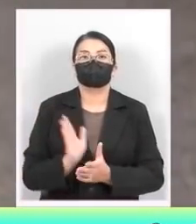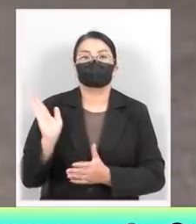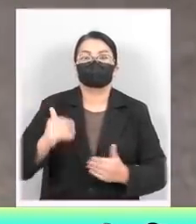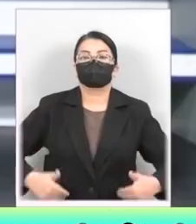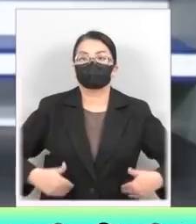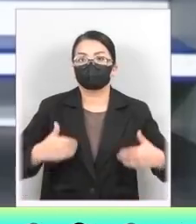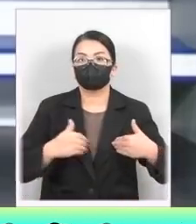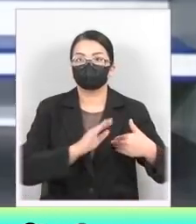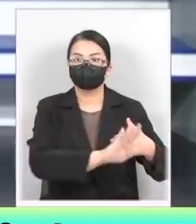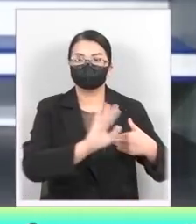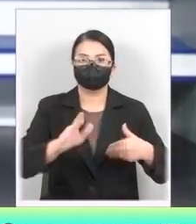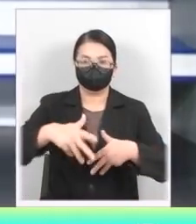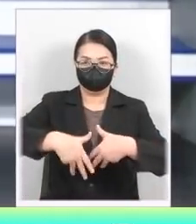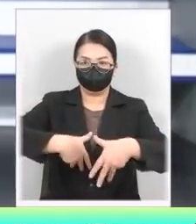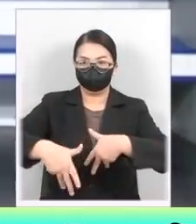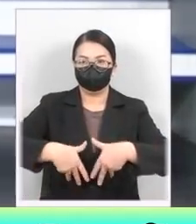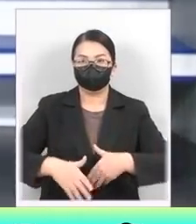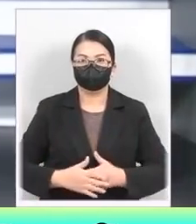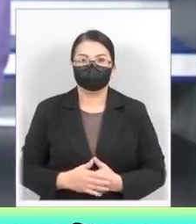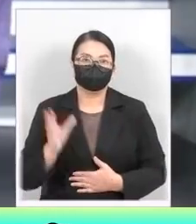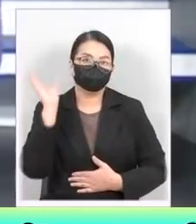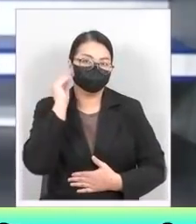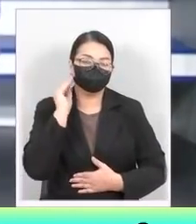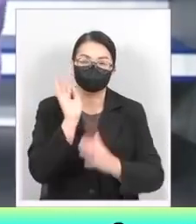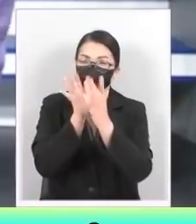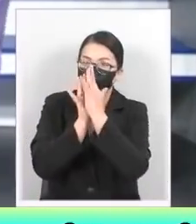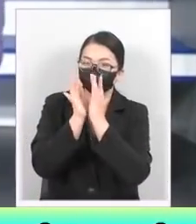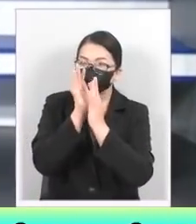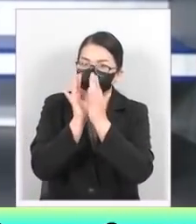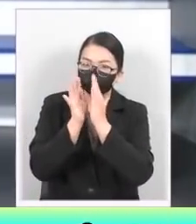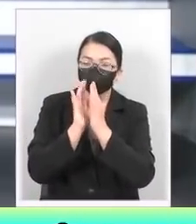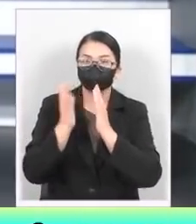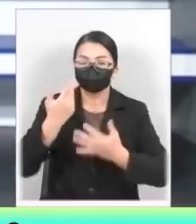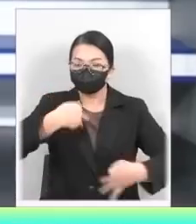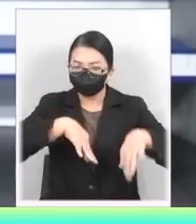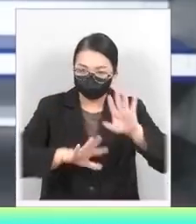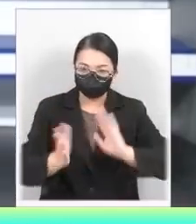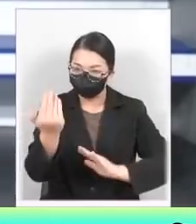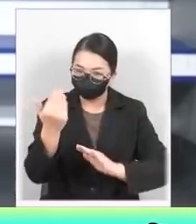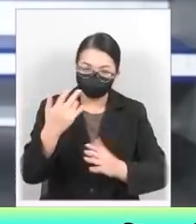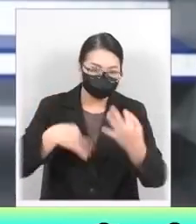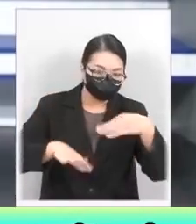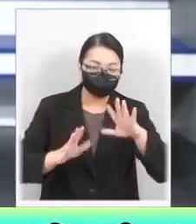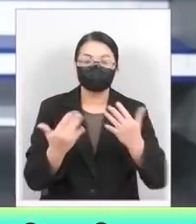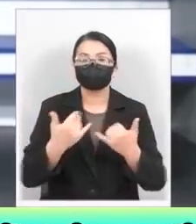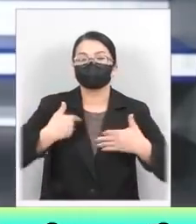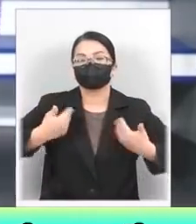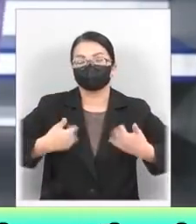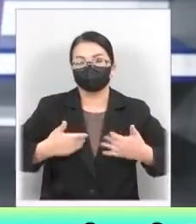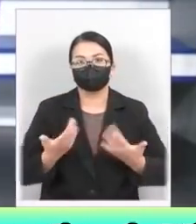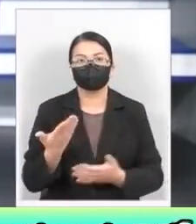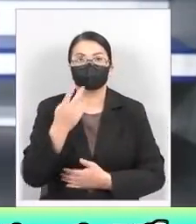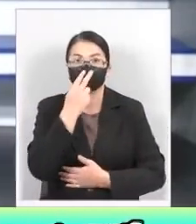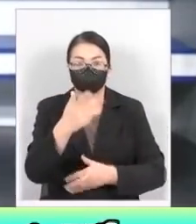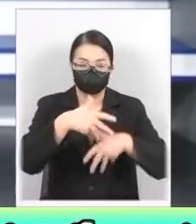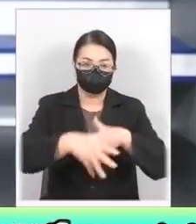จริง ๆเออได้ยินเสียงพินเสียงแขกแล้วก็ต้องเต้นเนาะทันตัวลุกขึ้นมาเซ่นี่สนุกมากเลยนะครับดูหุ่นที่เขาแต่งกันม